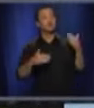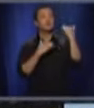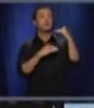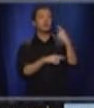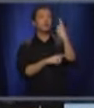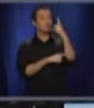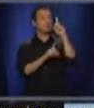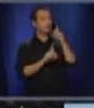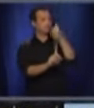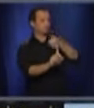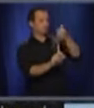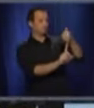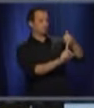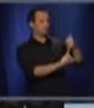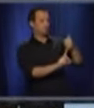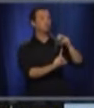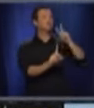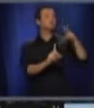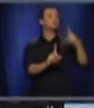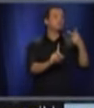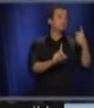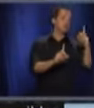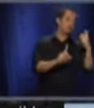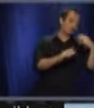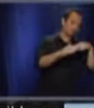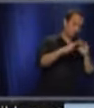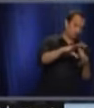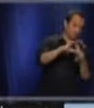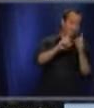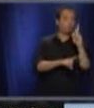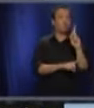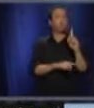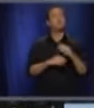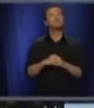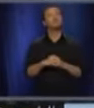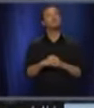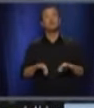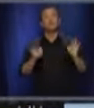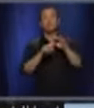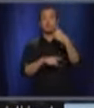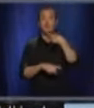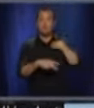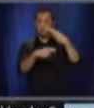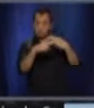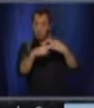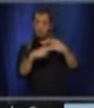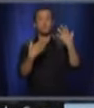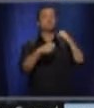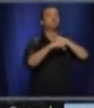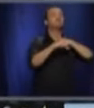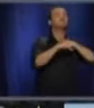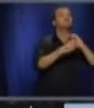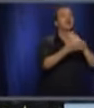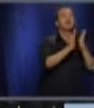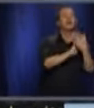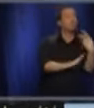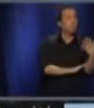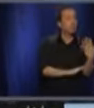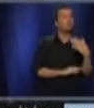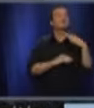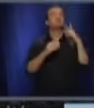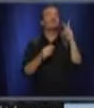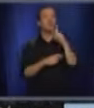par journaliste, s'il vous plaît. Mentionnez votre nom et votre média. La parole est à vous. Bonjour, M. Dubé. Philippe Bonneville du